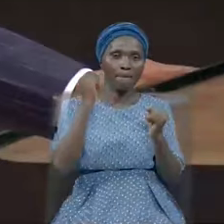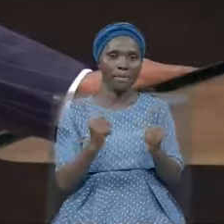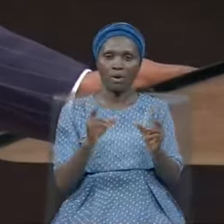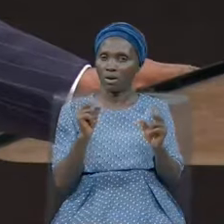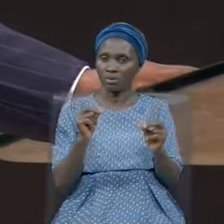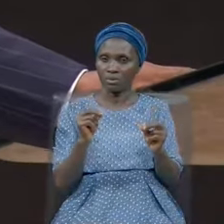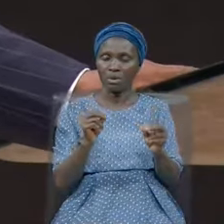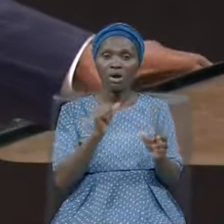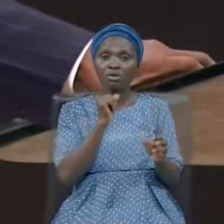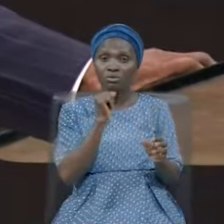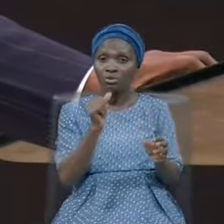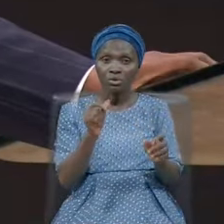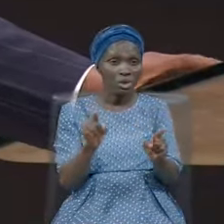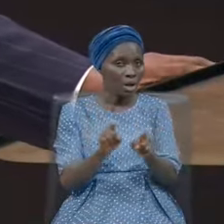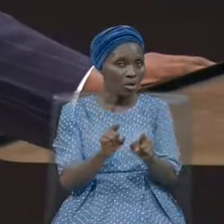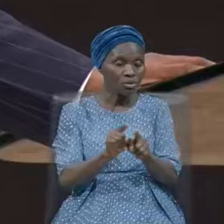notre cerveau, ce n'est pas